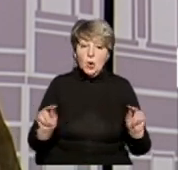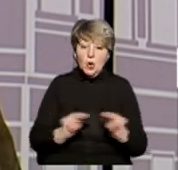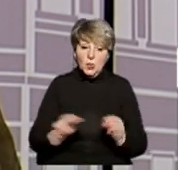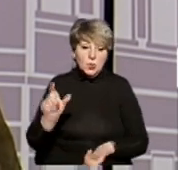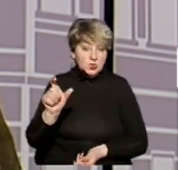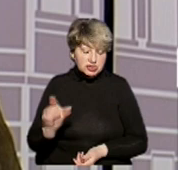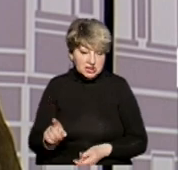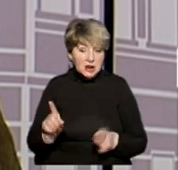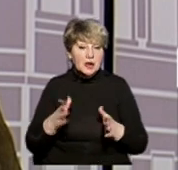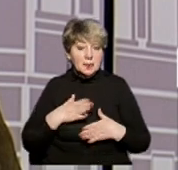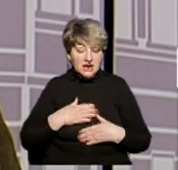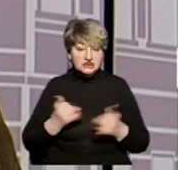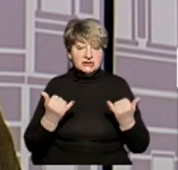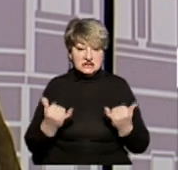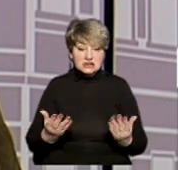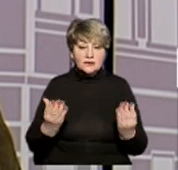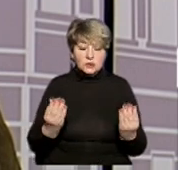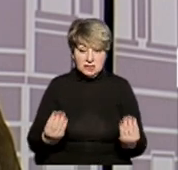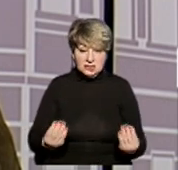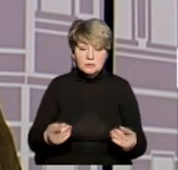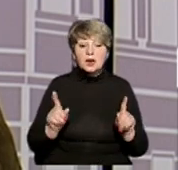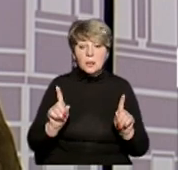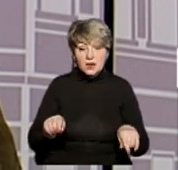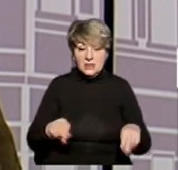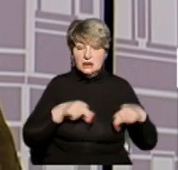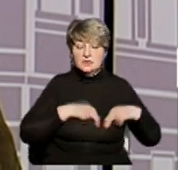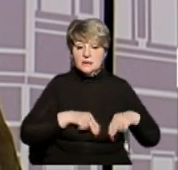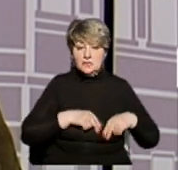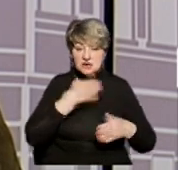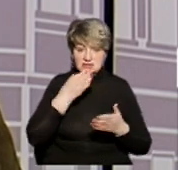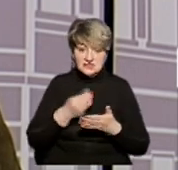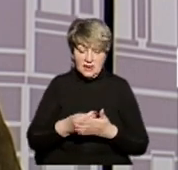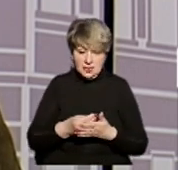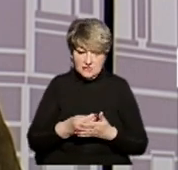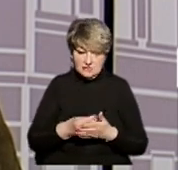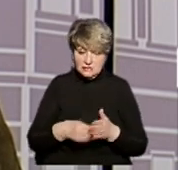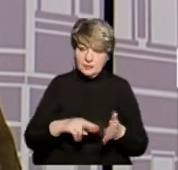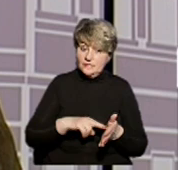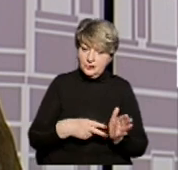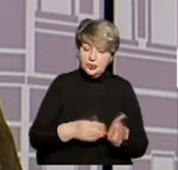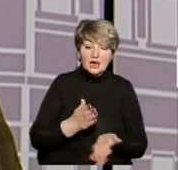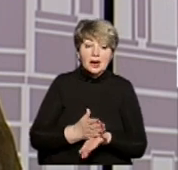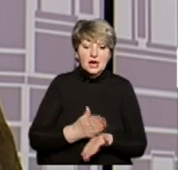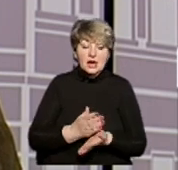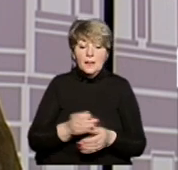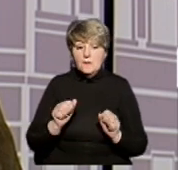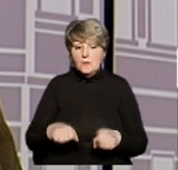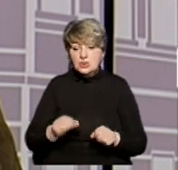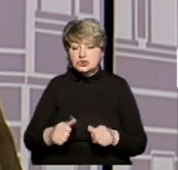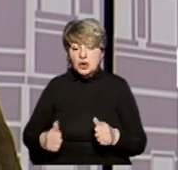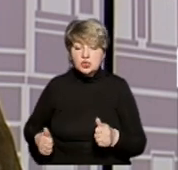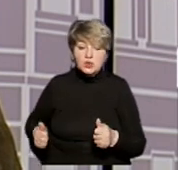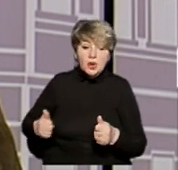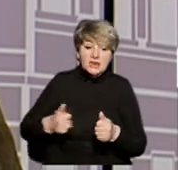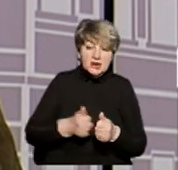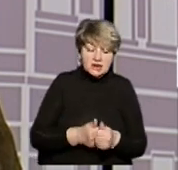наші теж на сьогоднішній день працюють за своїм навантаженням, і ми маємо можливість доєднати до когорти